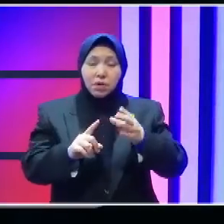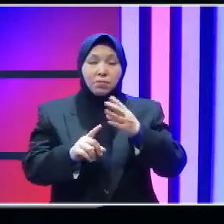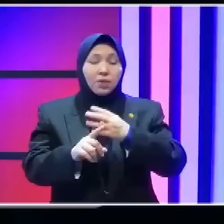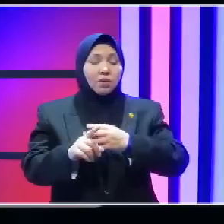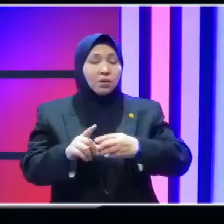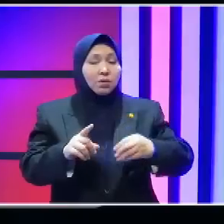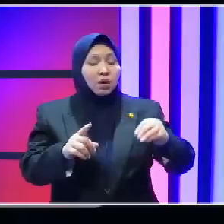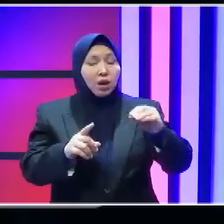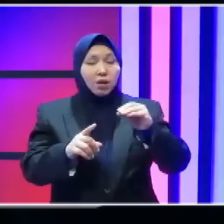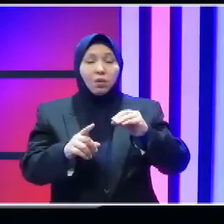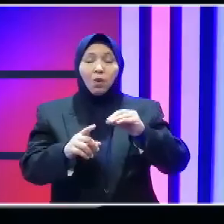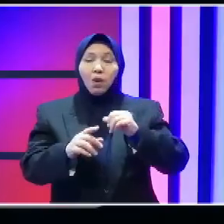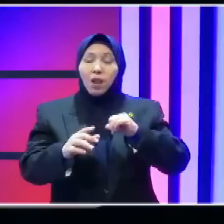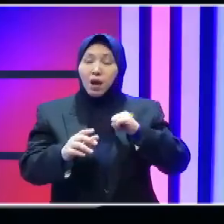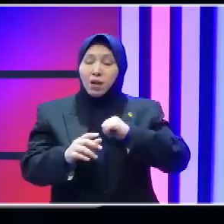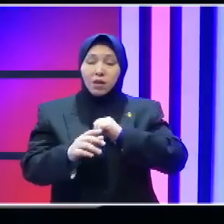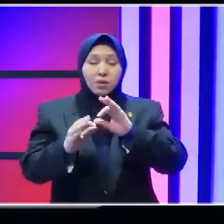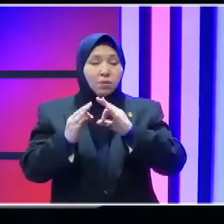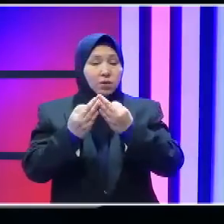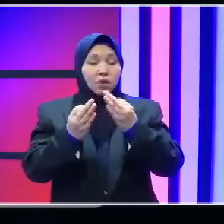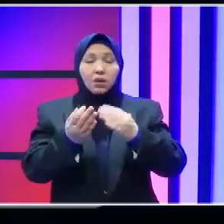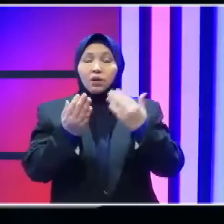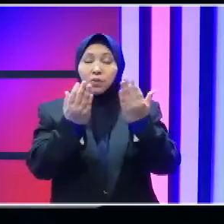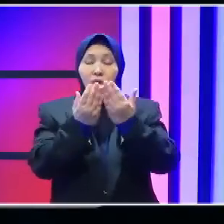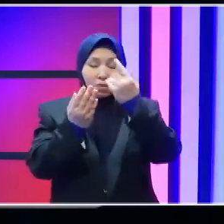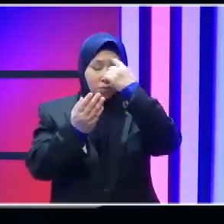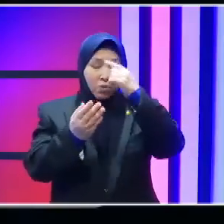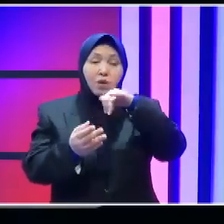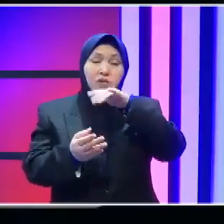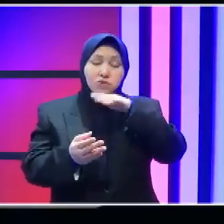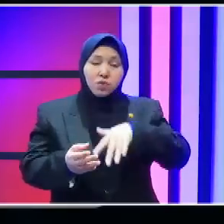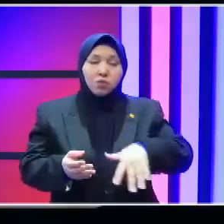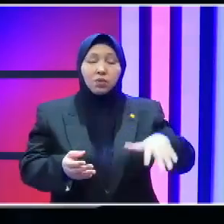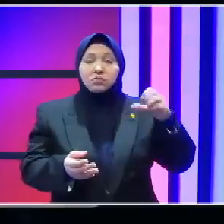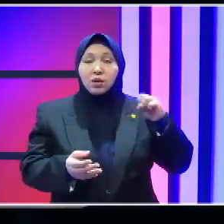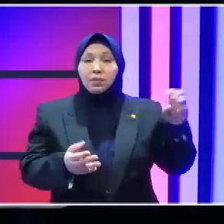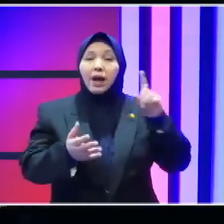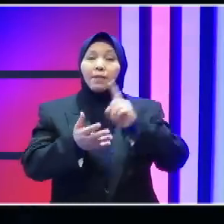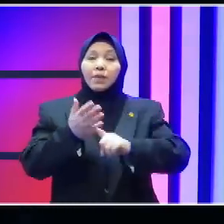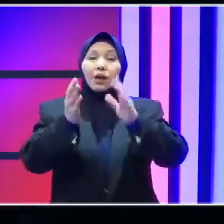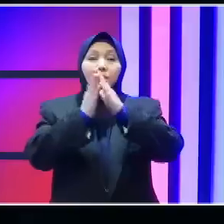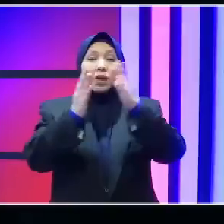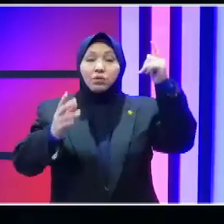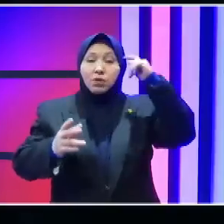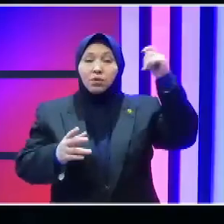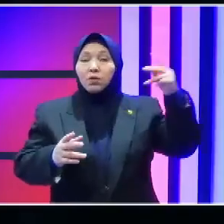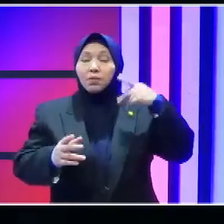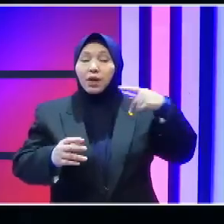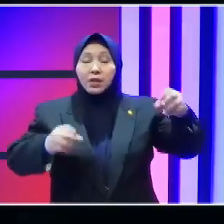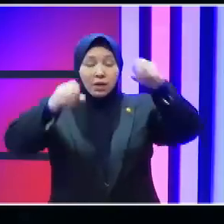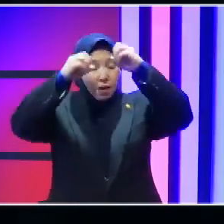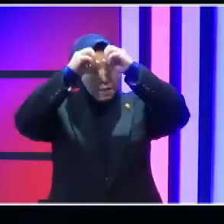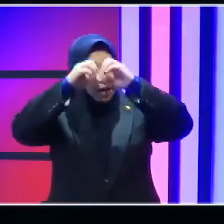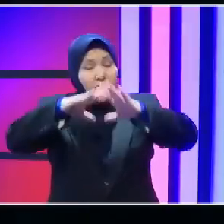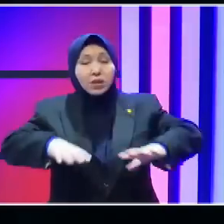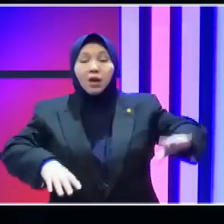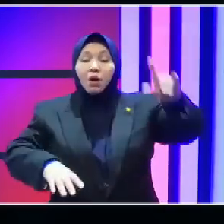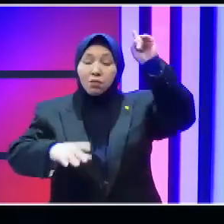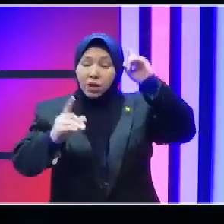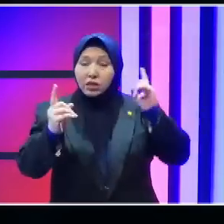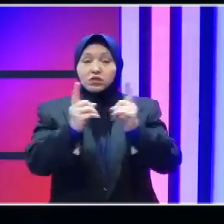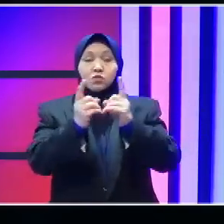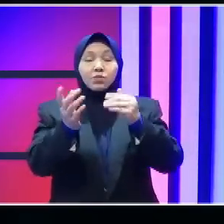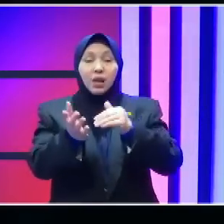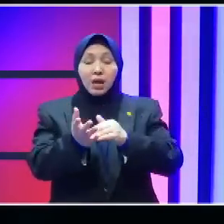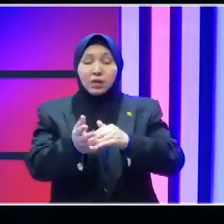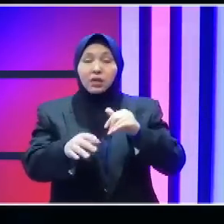sayidina Muhammad wa ala alihi wa sahbihi ajma'in. Amma ba'du. Apa khabar tuan-tuan dan puan yang dirahmati Allah sekalian? Kita bertemu dalam My